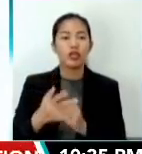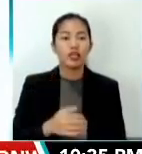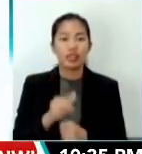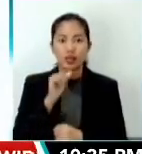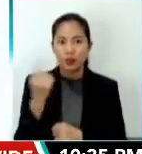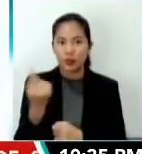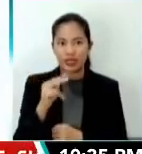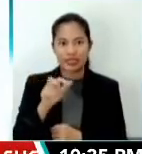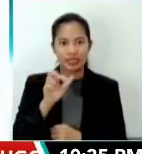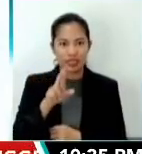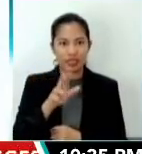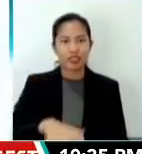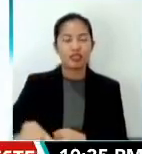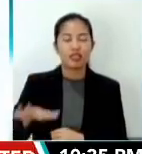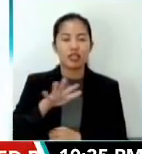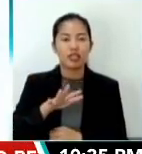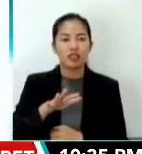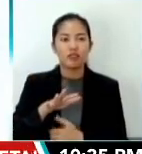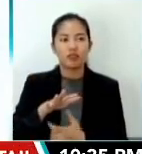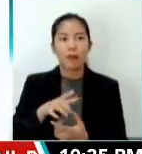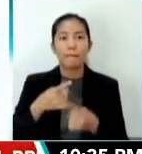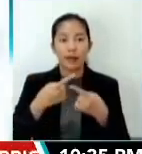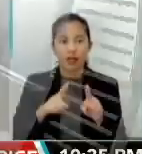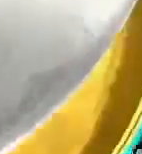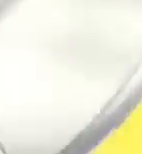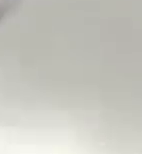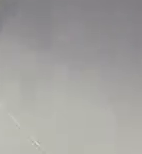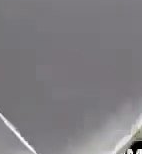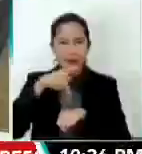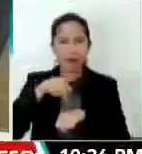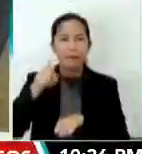buong bansa. May report si Ivan Mayrina.